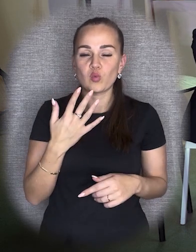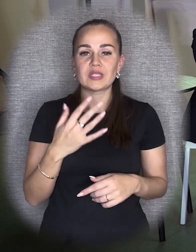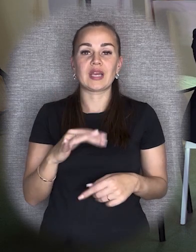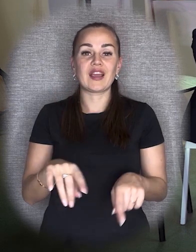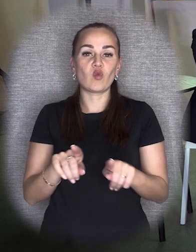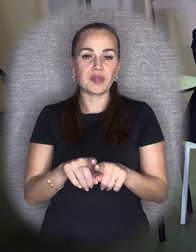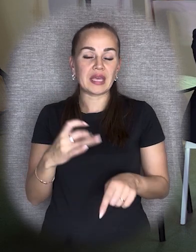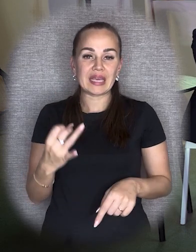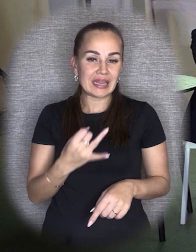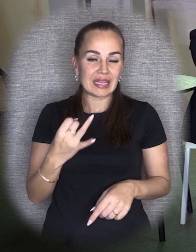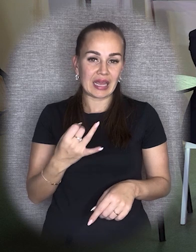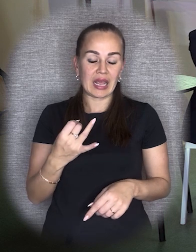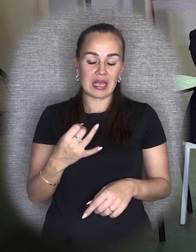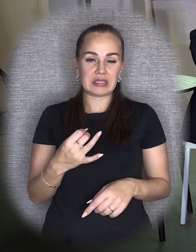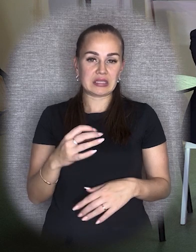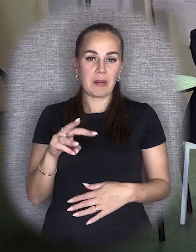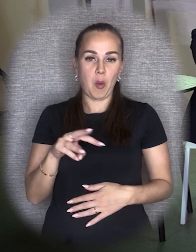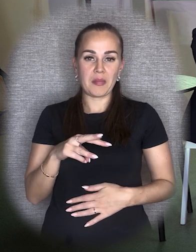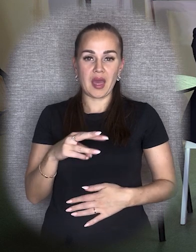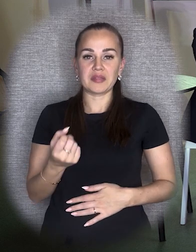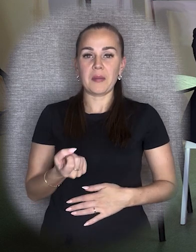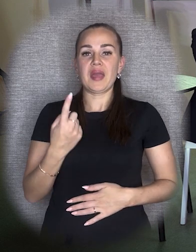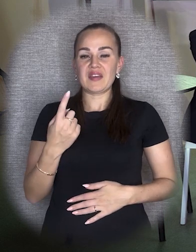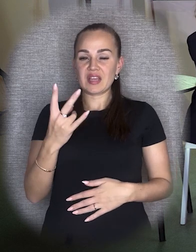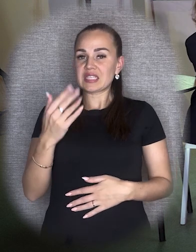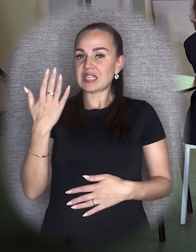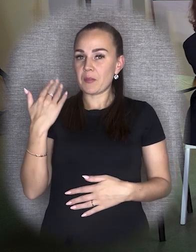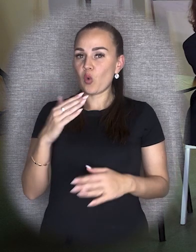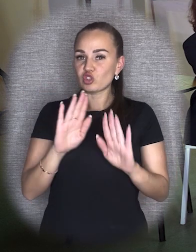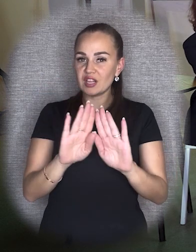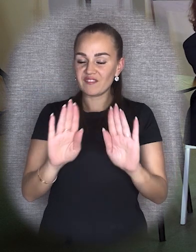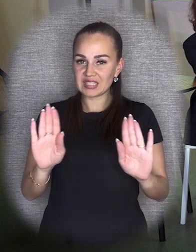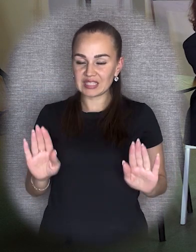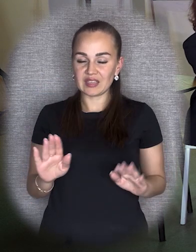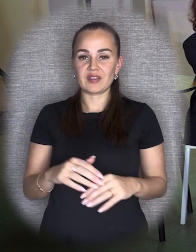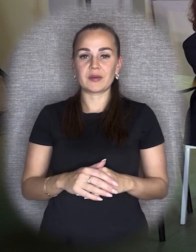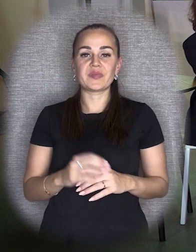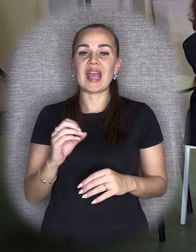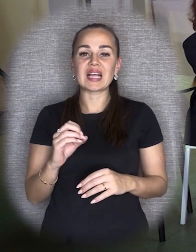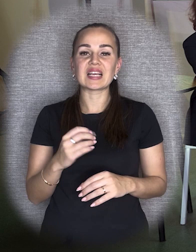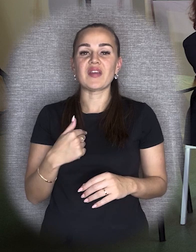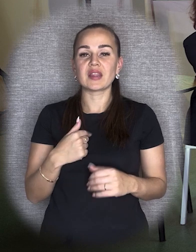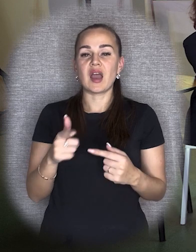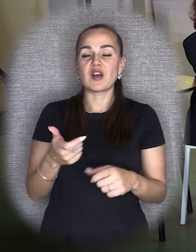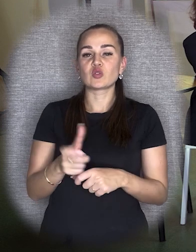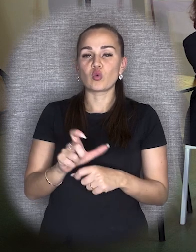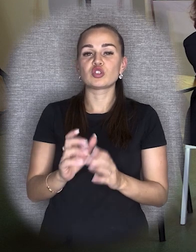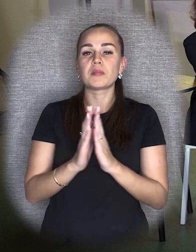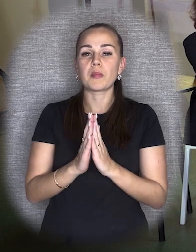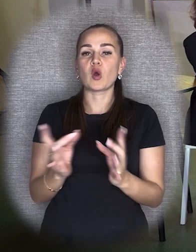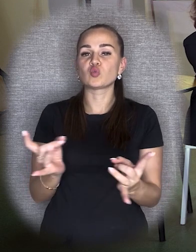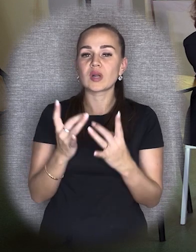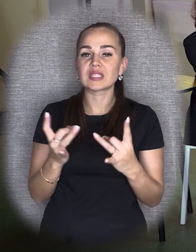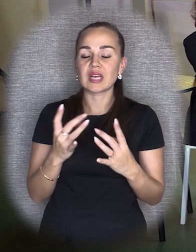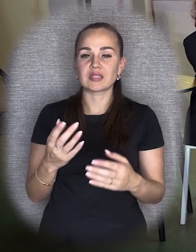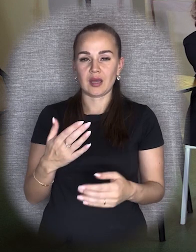любопытные моменты вскрылись у нас на прошлой выставке. Елизавета, я очень попрошу вас